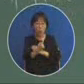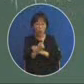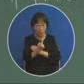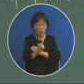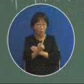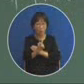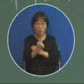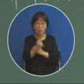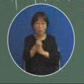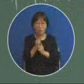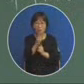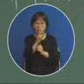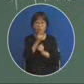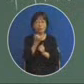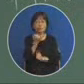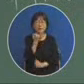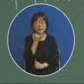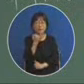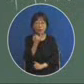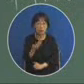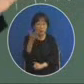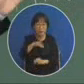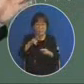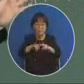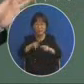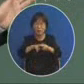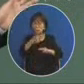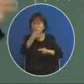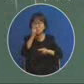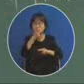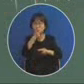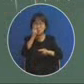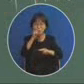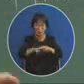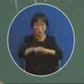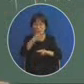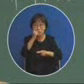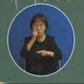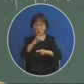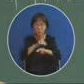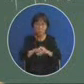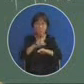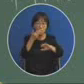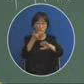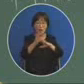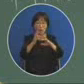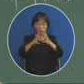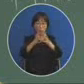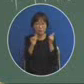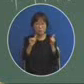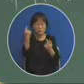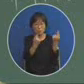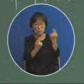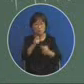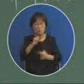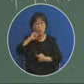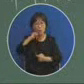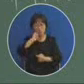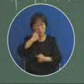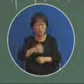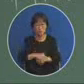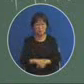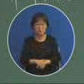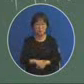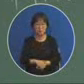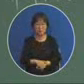come to church, there's no place for them to sit. 뭐 우리 교회는 말할 것도 없고 다른 교회는 있겠습니까? 없습니다. It's the same for our church. I'm sure it's the same case for other churches as well. 마주